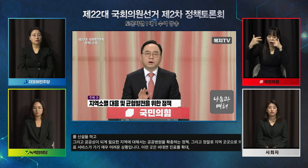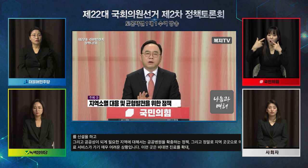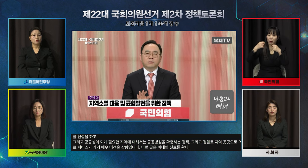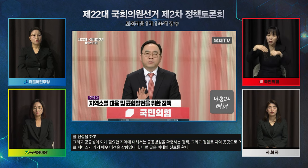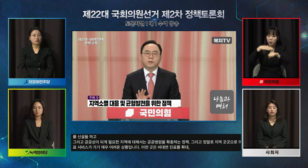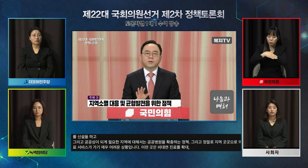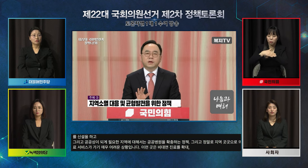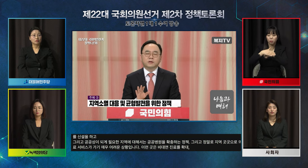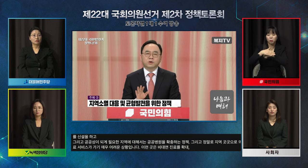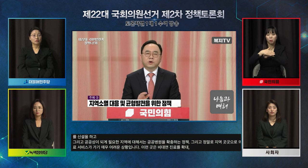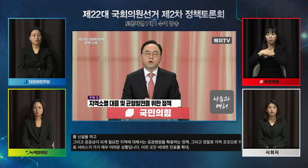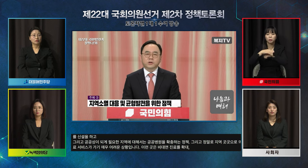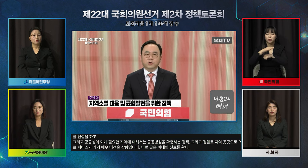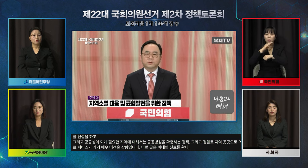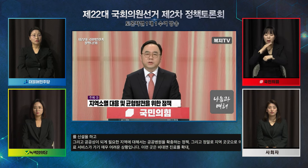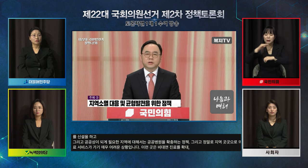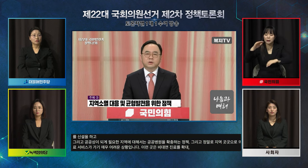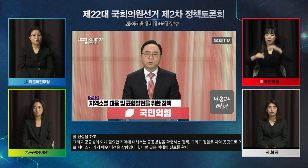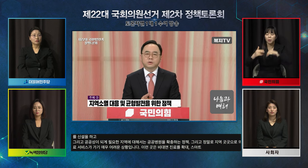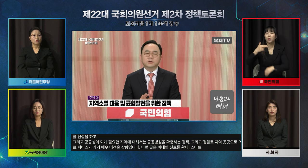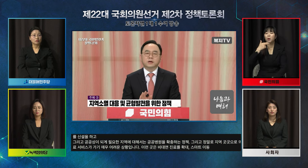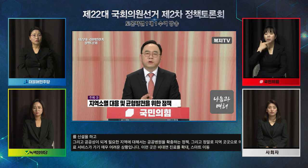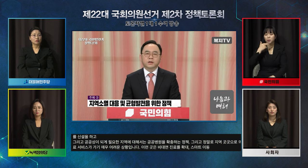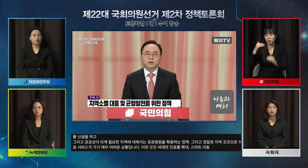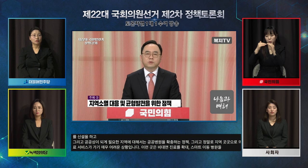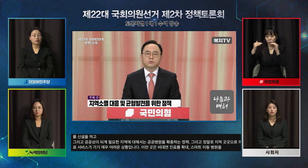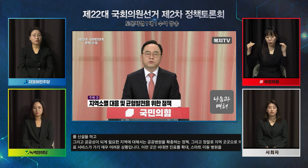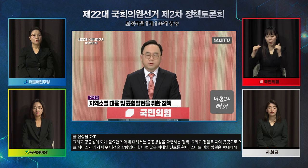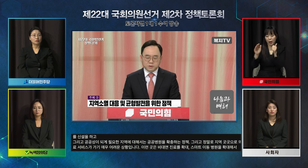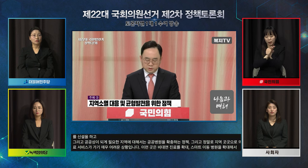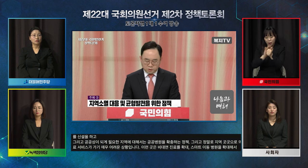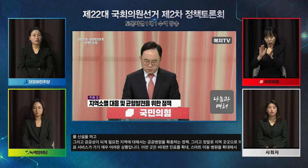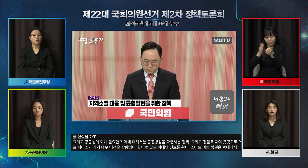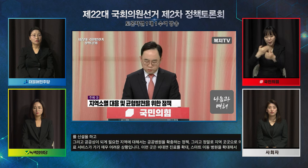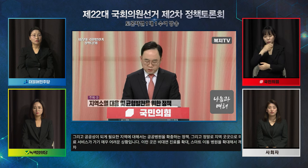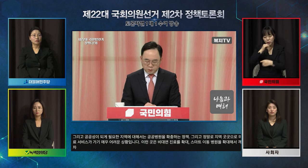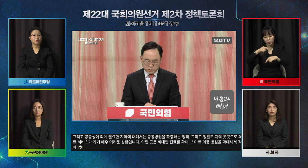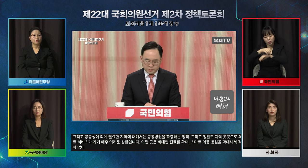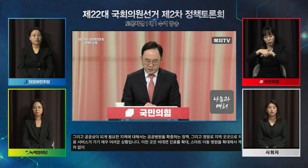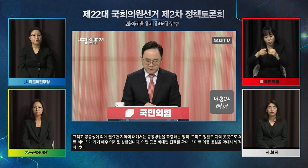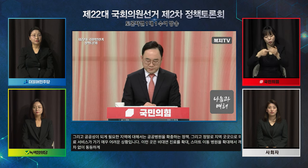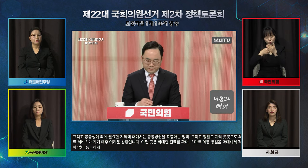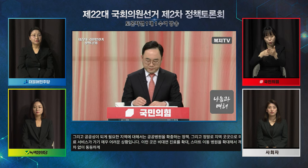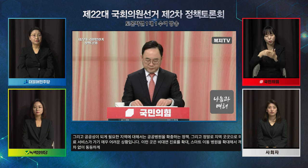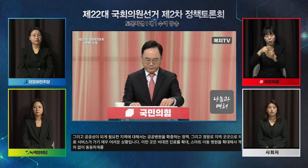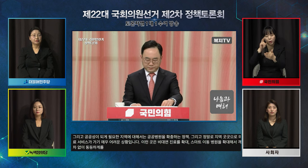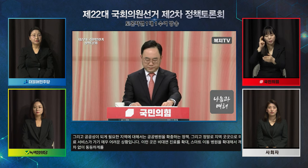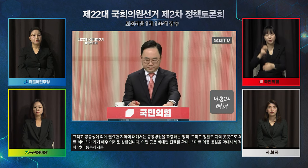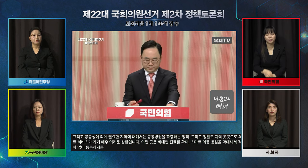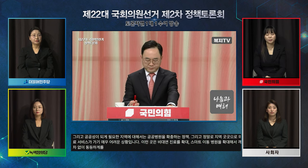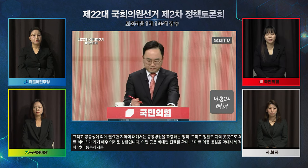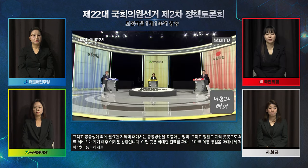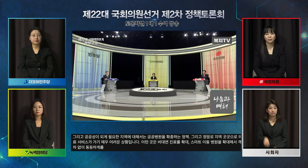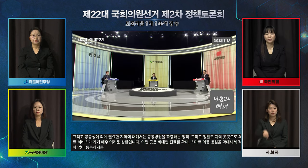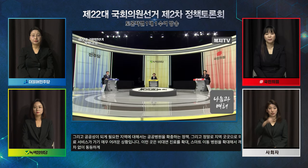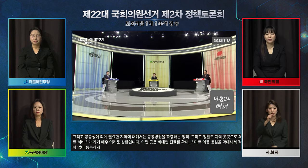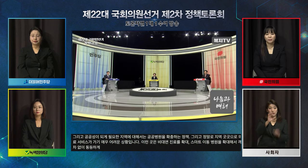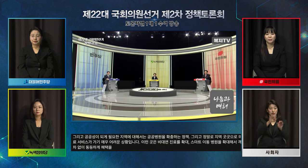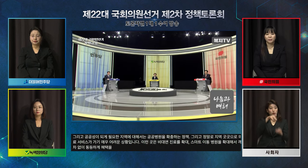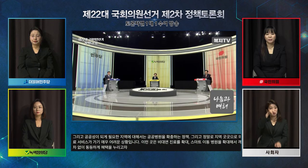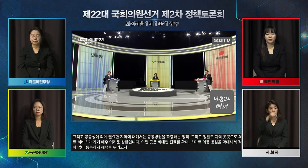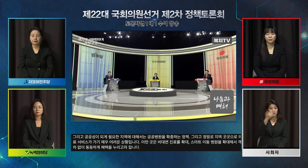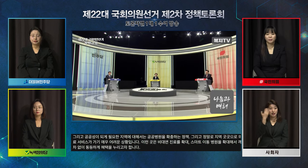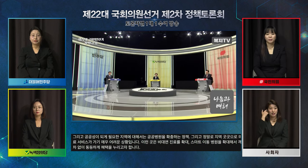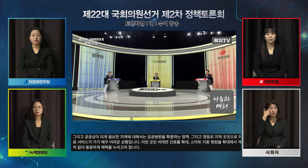불합리한 그런 격차 없이 동등한 그런 혜택을 누릴 수 있는 정책을 추진하고자 합니다. 김성주 수석 부의장